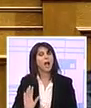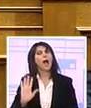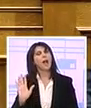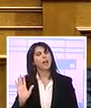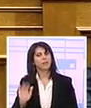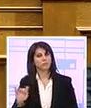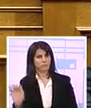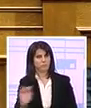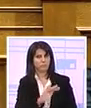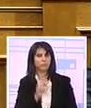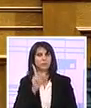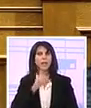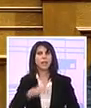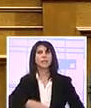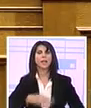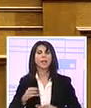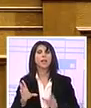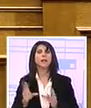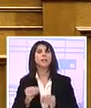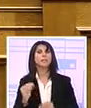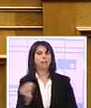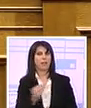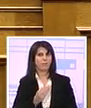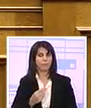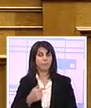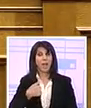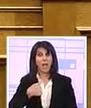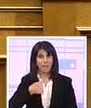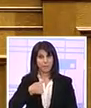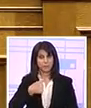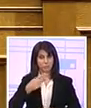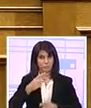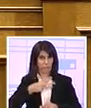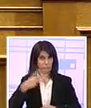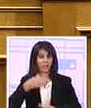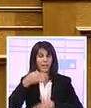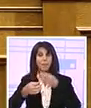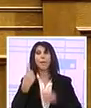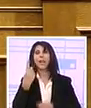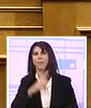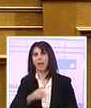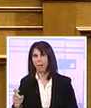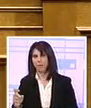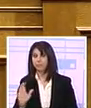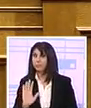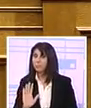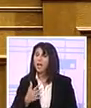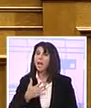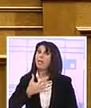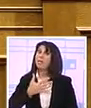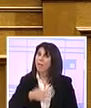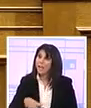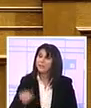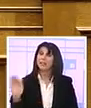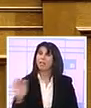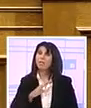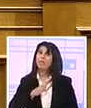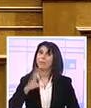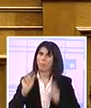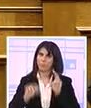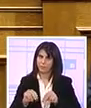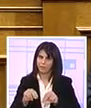συνάδελφοι, εμείς είπαμε ένα πράγμα. Εάν θέλετε δημοψήφισμα για